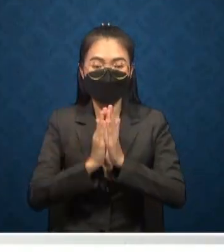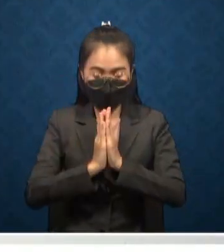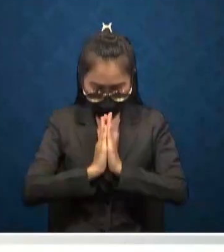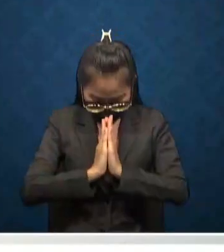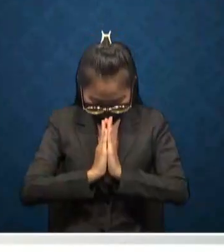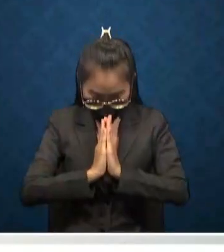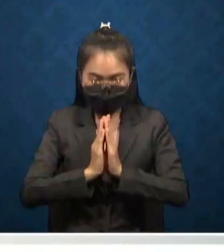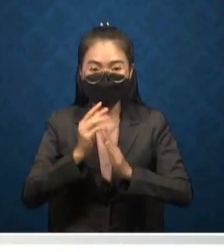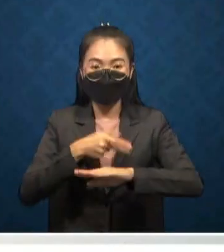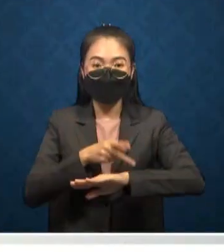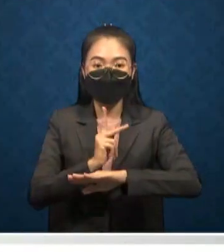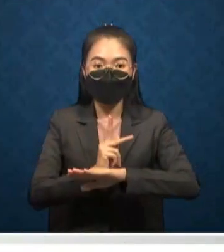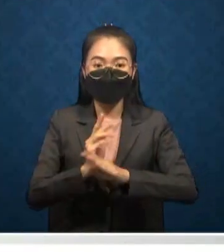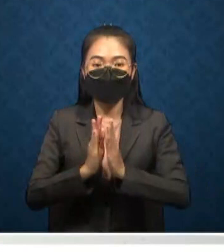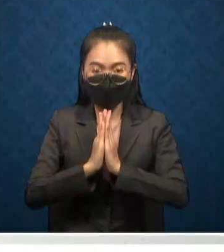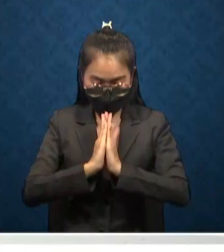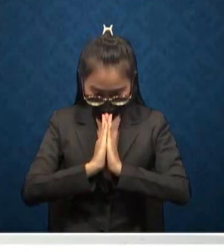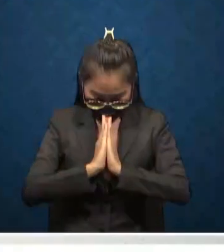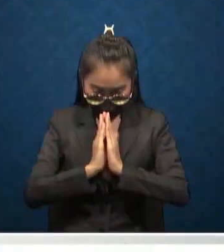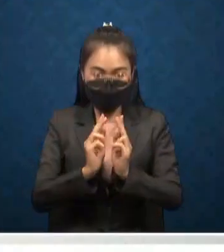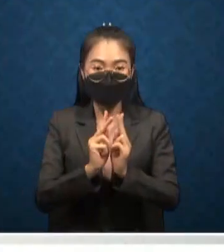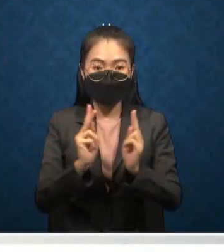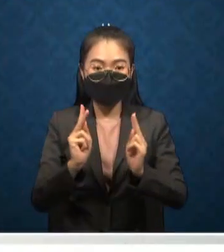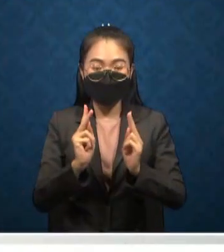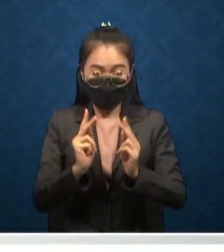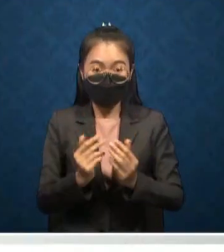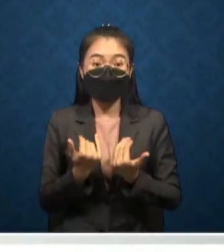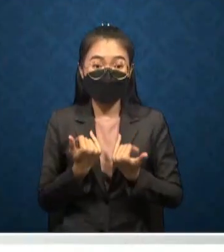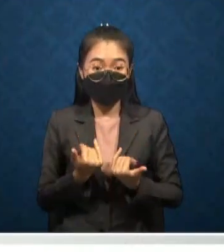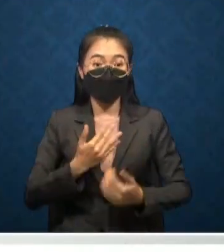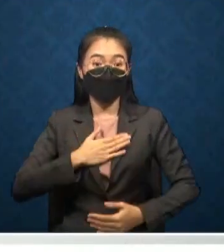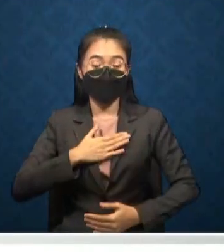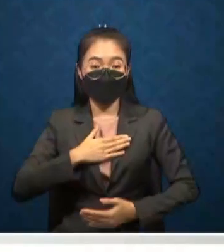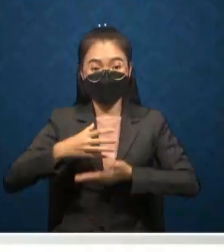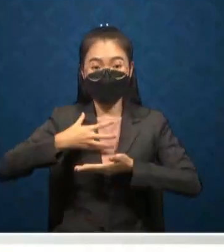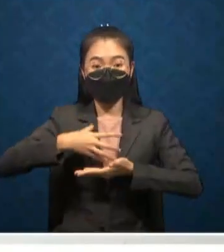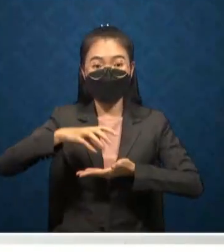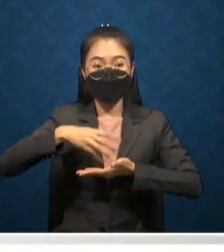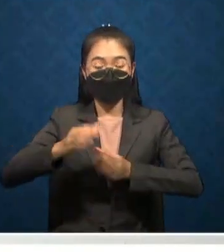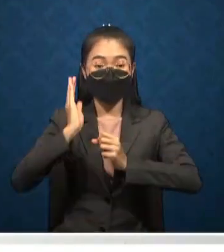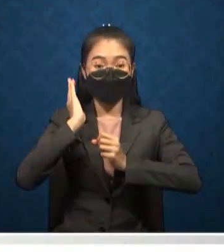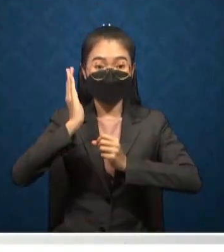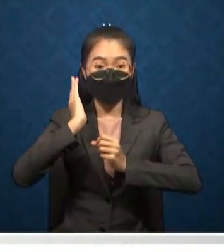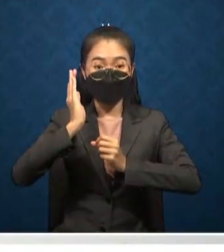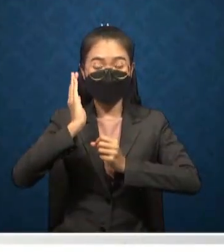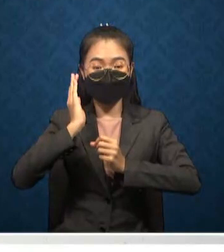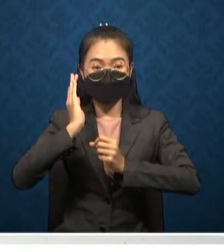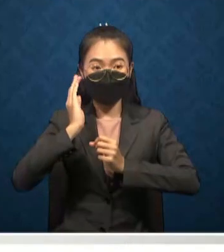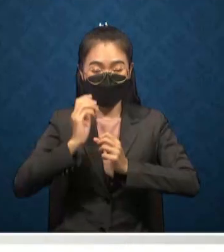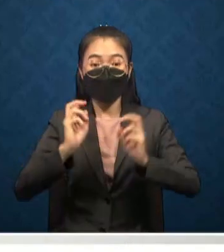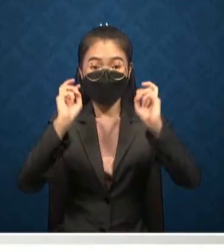ทุกท่านนะคะเรื่องขออนุญาตนำเสนอก่อนเลยนะคะนะคะค่ะเรื่องนี้เป็น